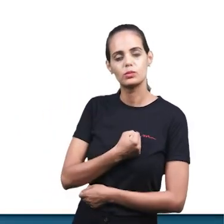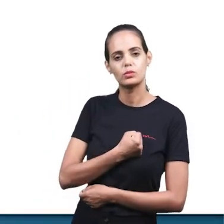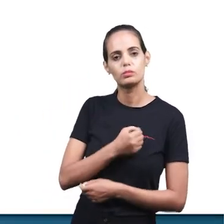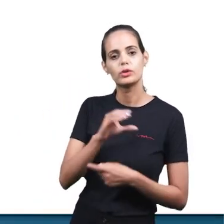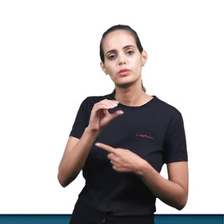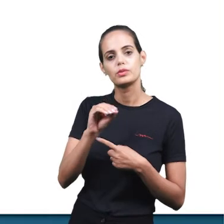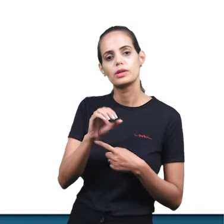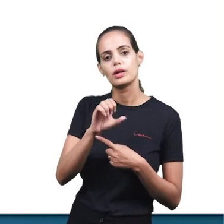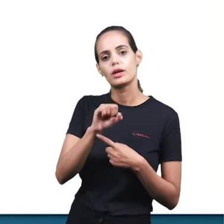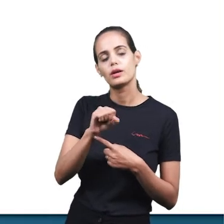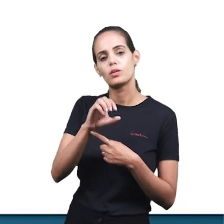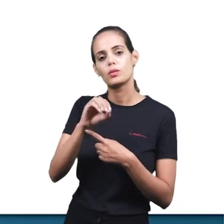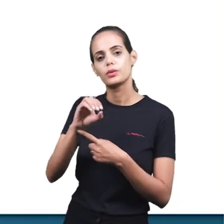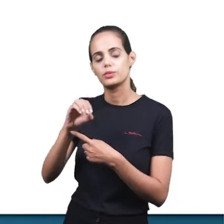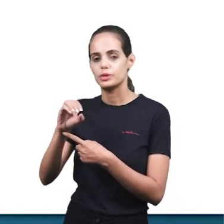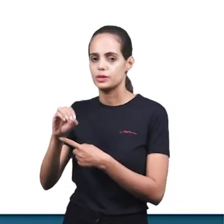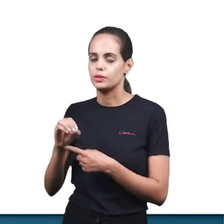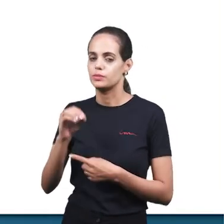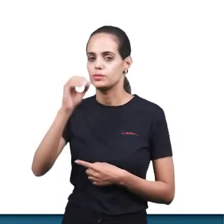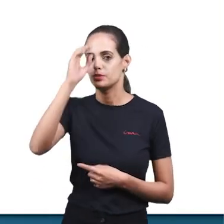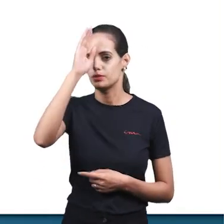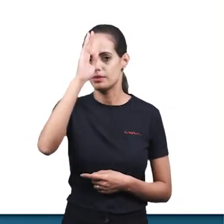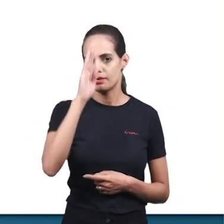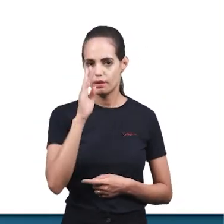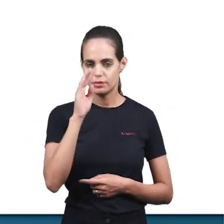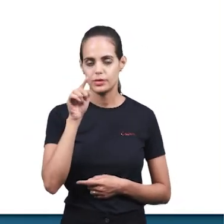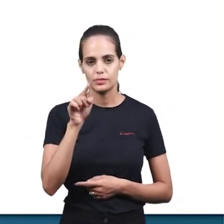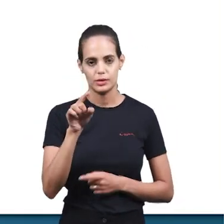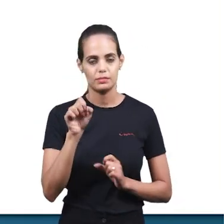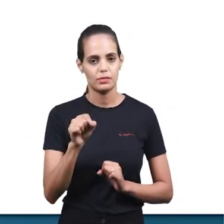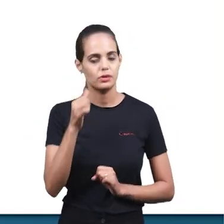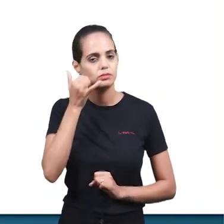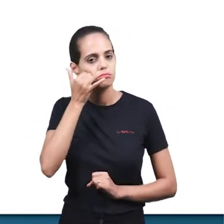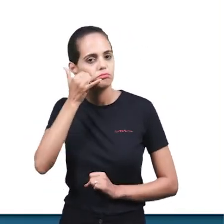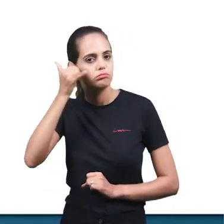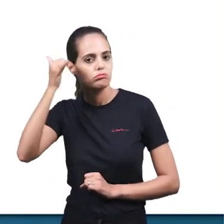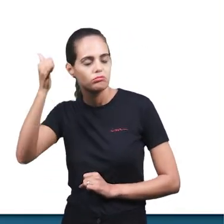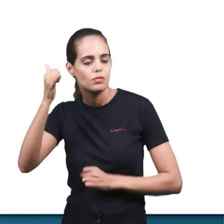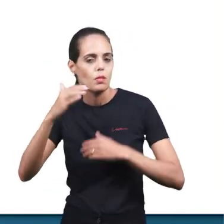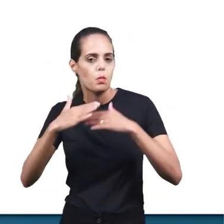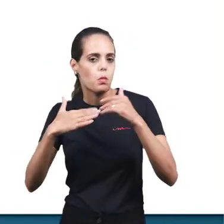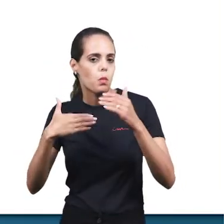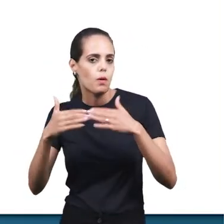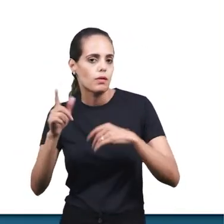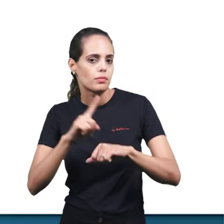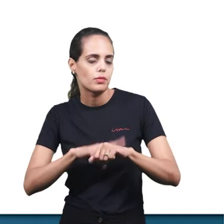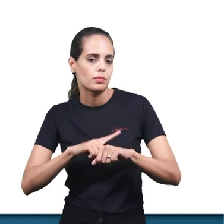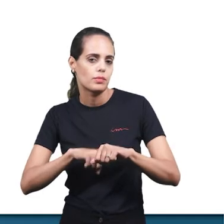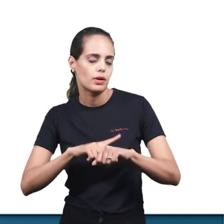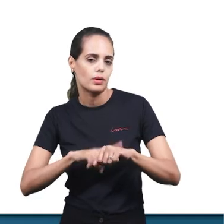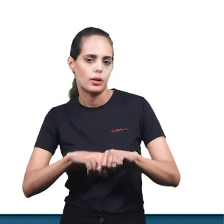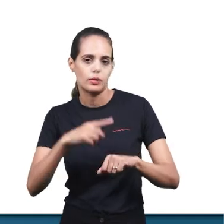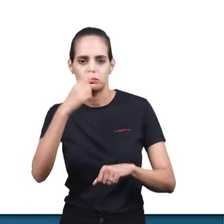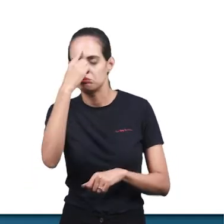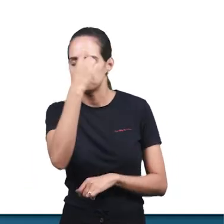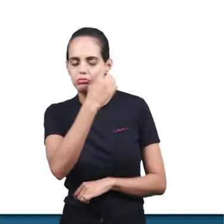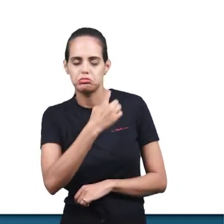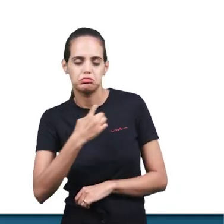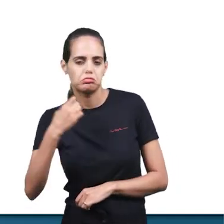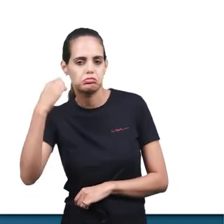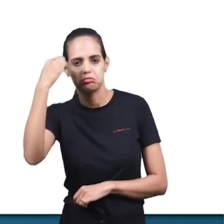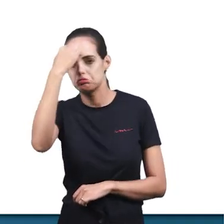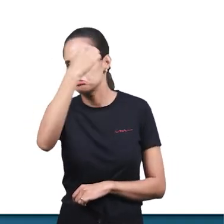тех, кто проживает на территории Бразилии. Вы можете звонить в любое время, дня или ночь. Пастор ответит на